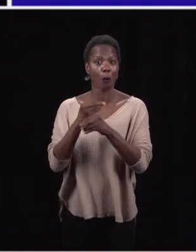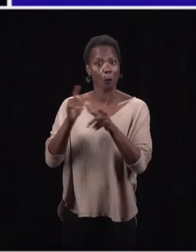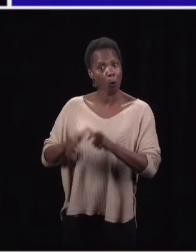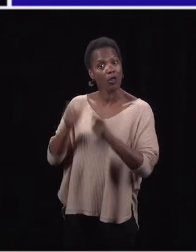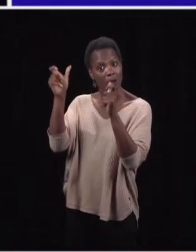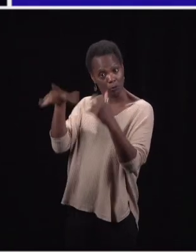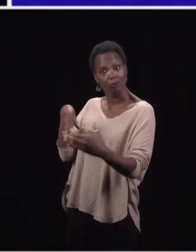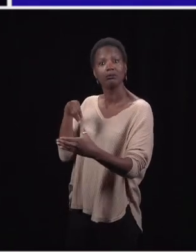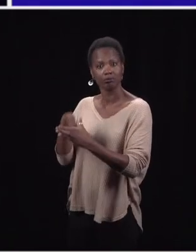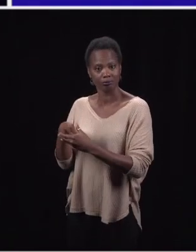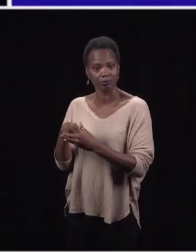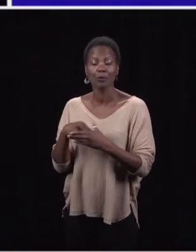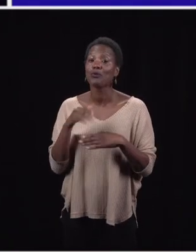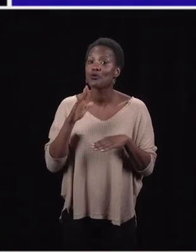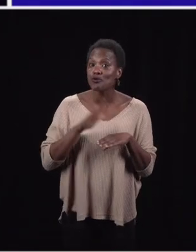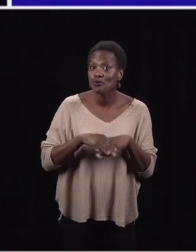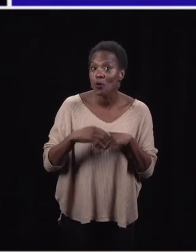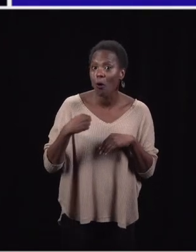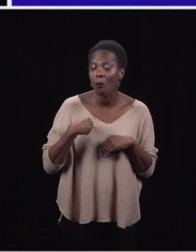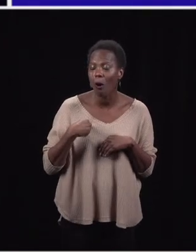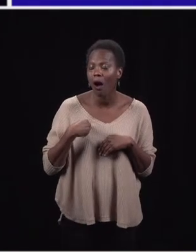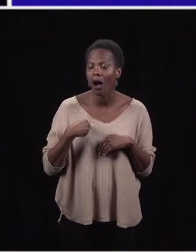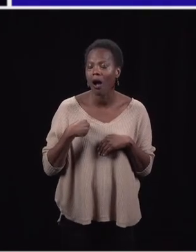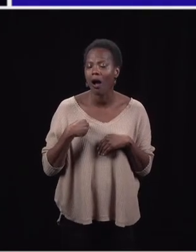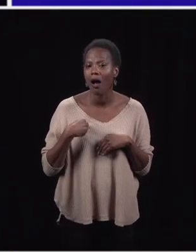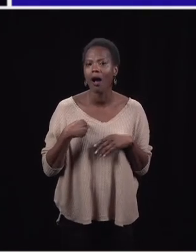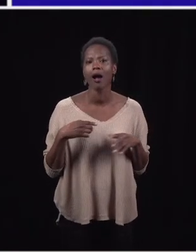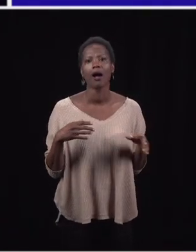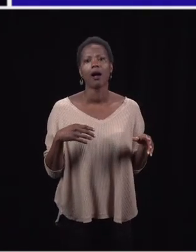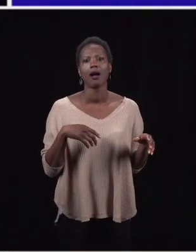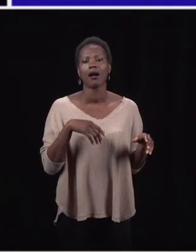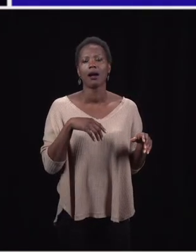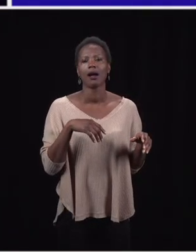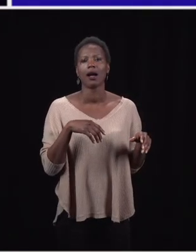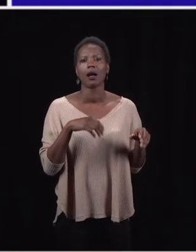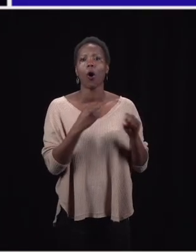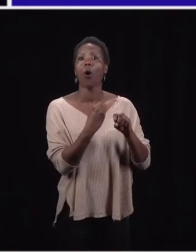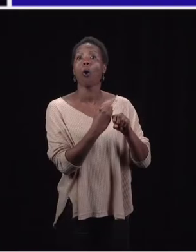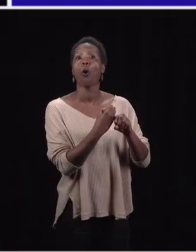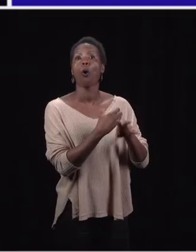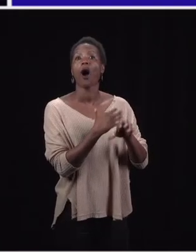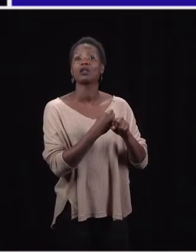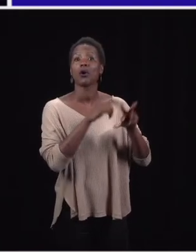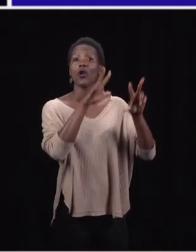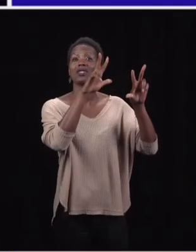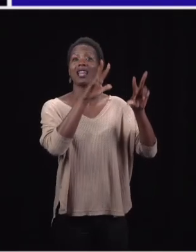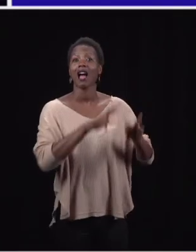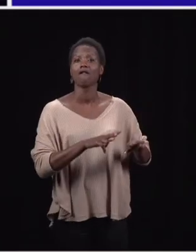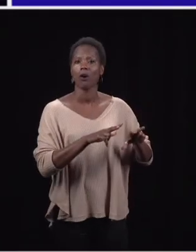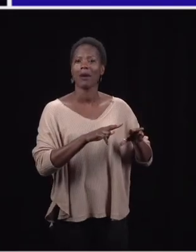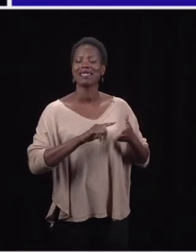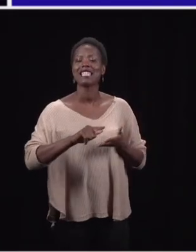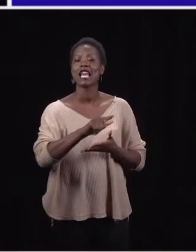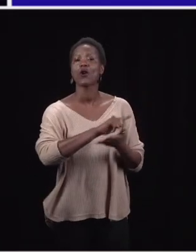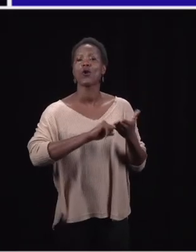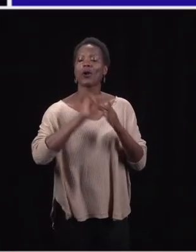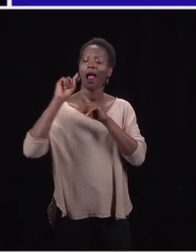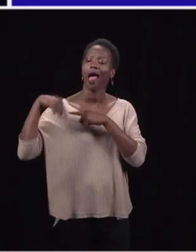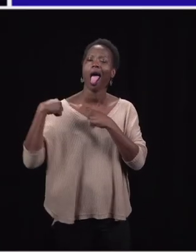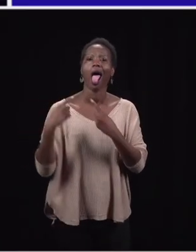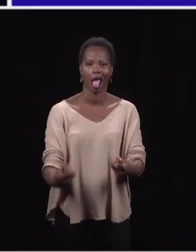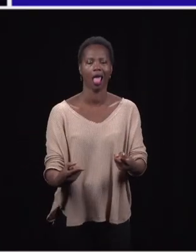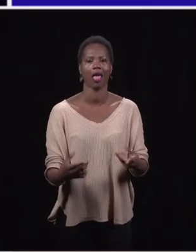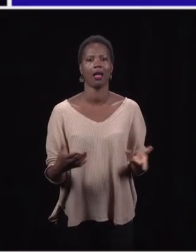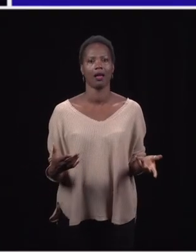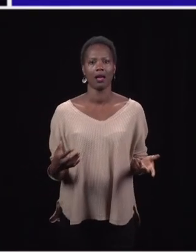y a quelque chose qui que j'ai toujours fait j'ai toujours été une correspondante informatique locale officieuse une style officieuse c'est à dire que